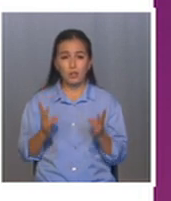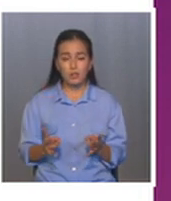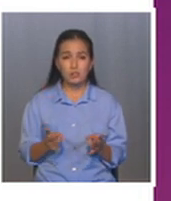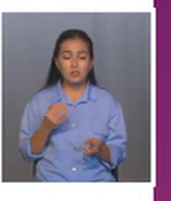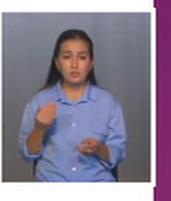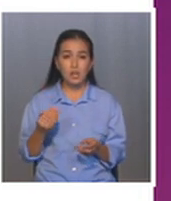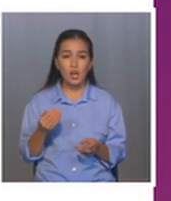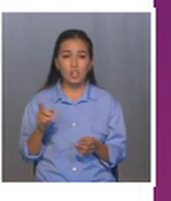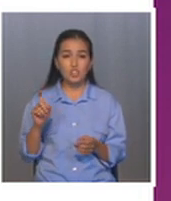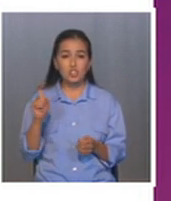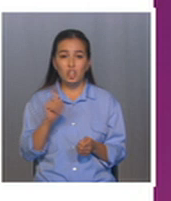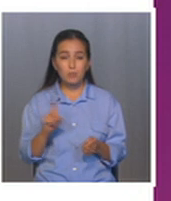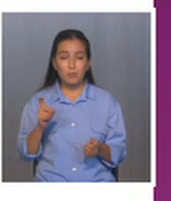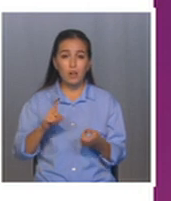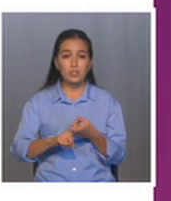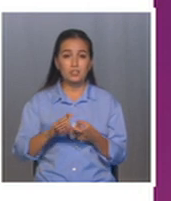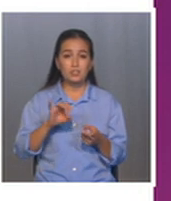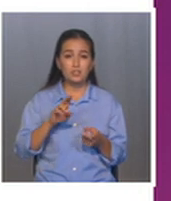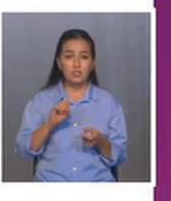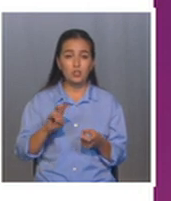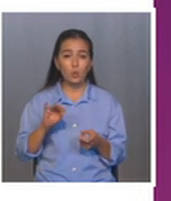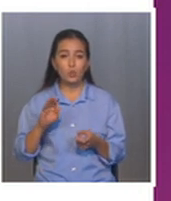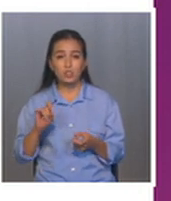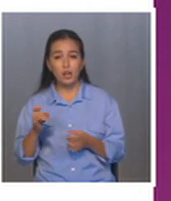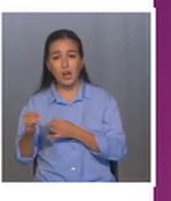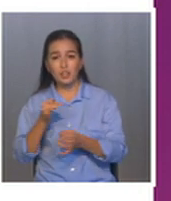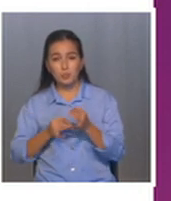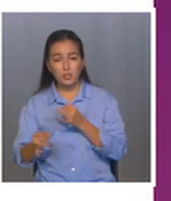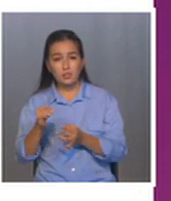Шығарманың байланысы сейтен мен ожар әңгімесі.